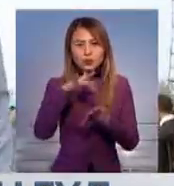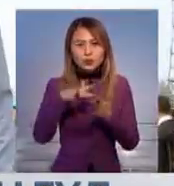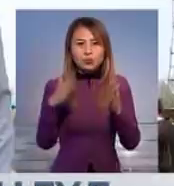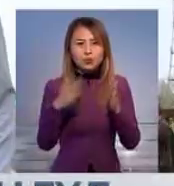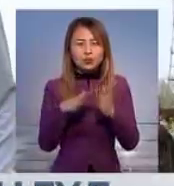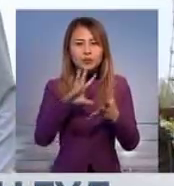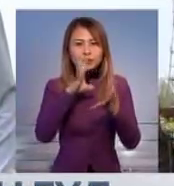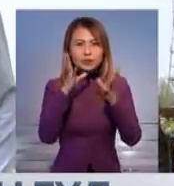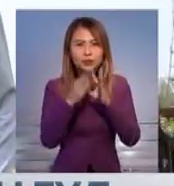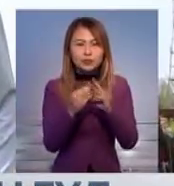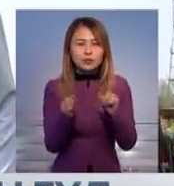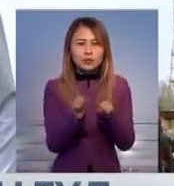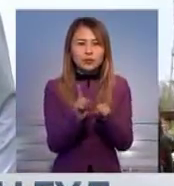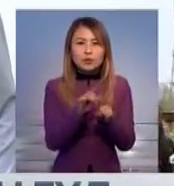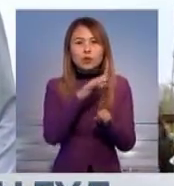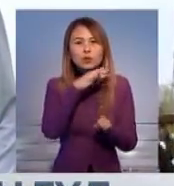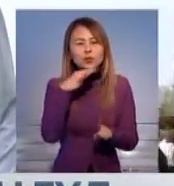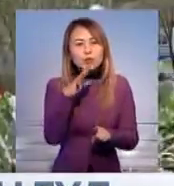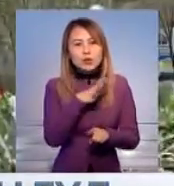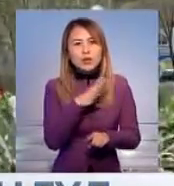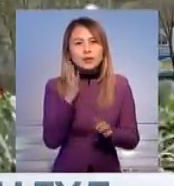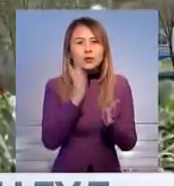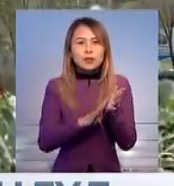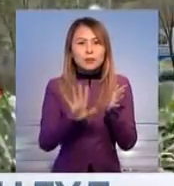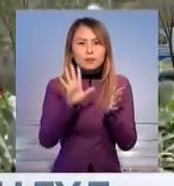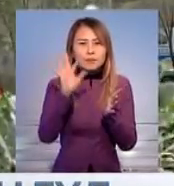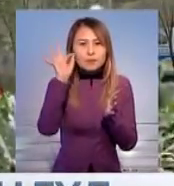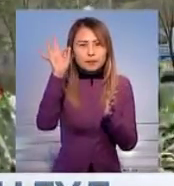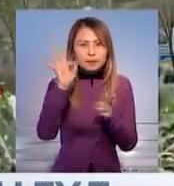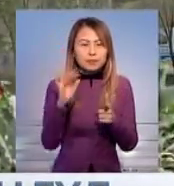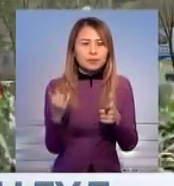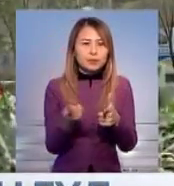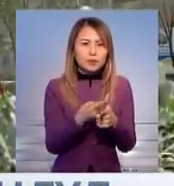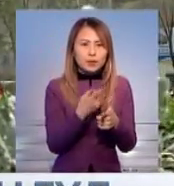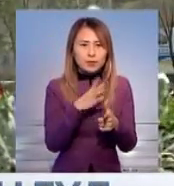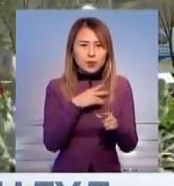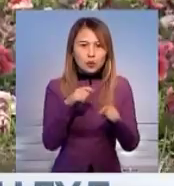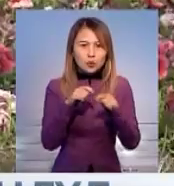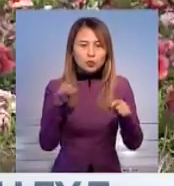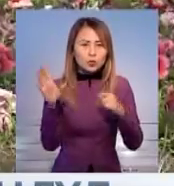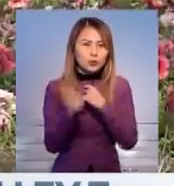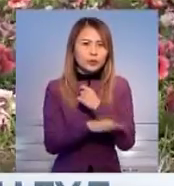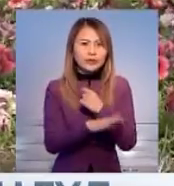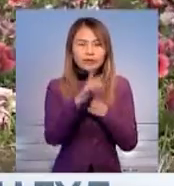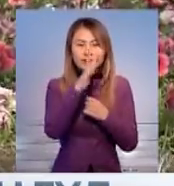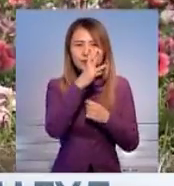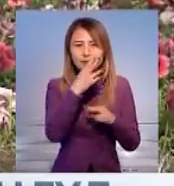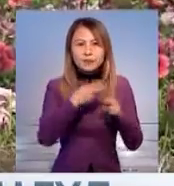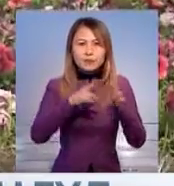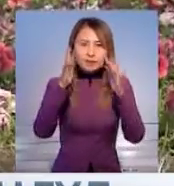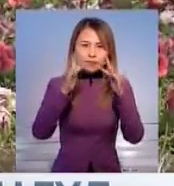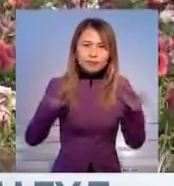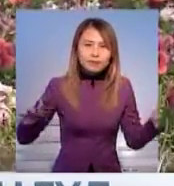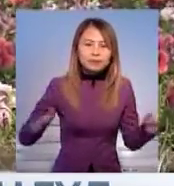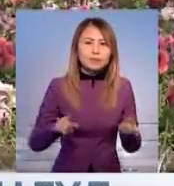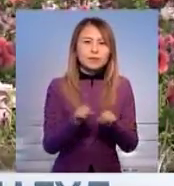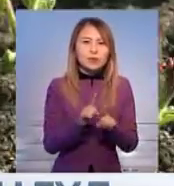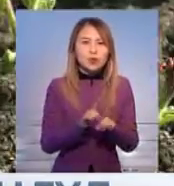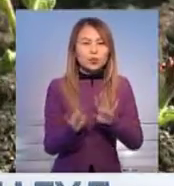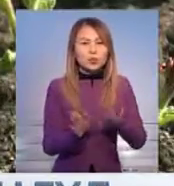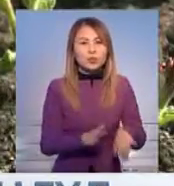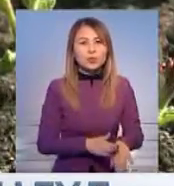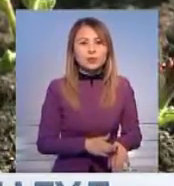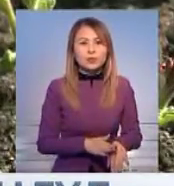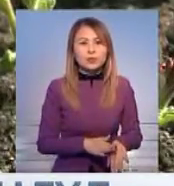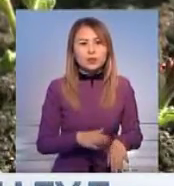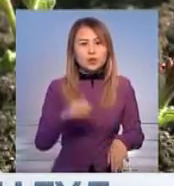талғамайтын қарағаш көп егілетін. Оның шығымы да 95% құраған. Соңғы жылдары шырша үйеңкі шаған